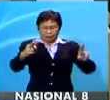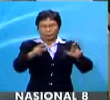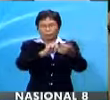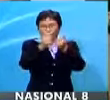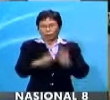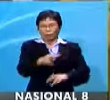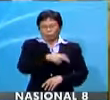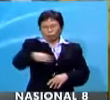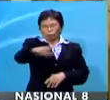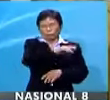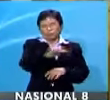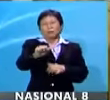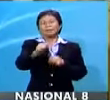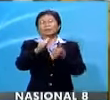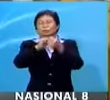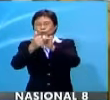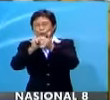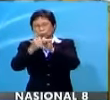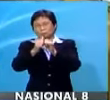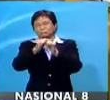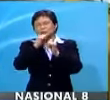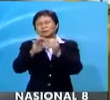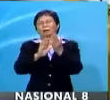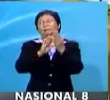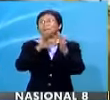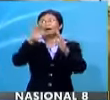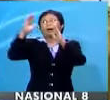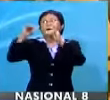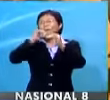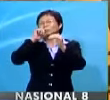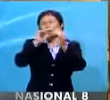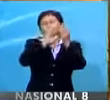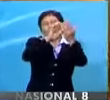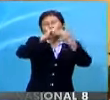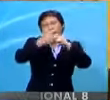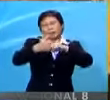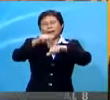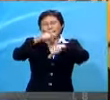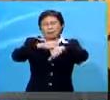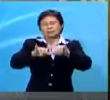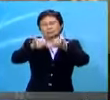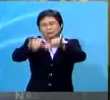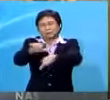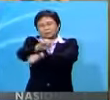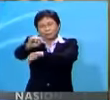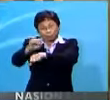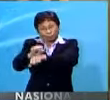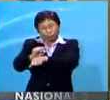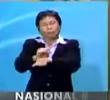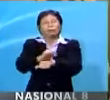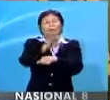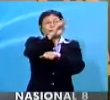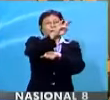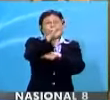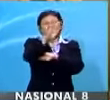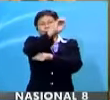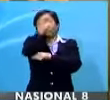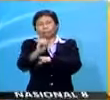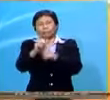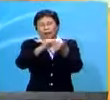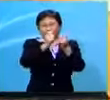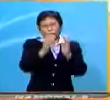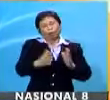logistik dan sains sukan agar tidak menghadapi masalah ketika berada di sana nanti Beliau berkata sebanyak 74%